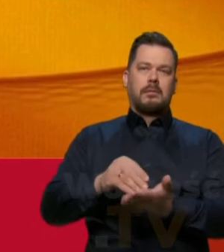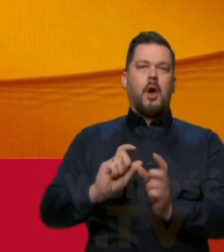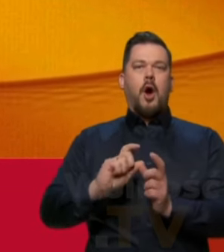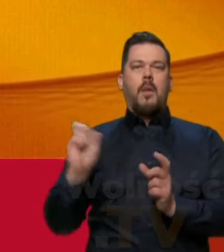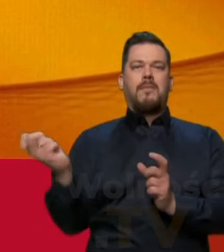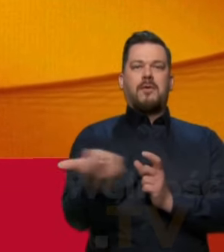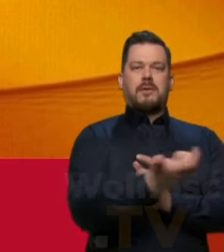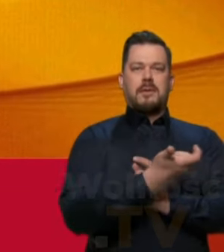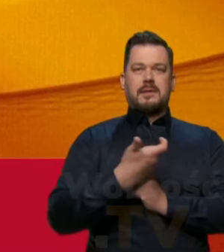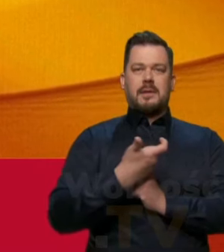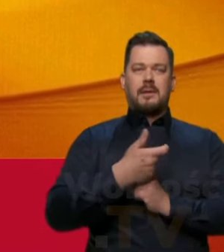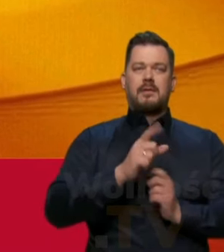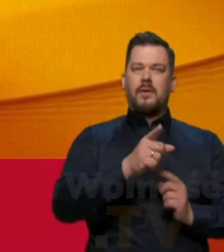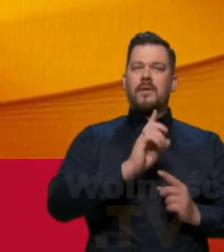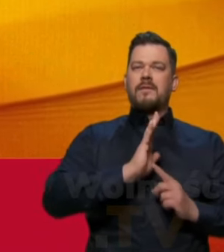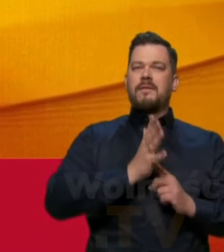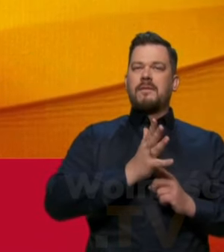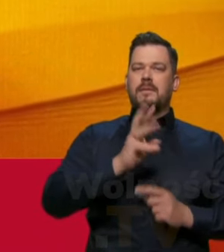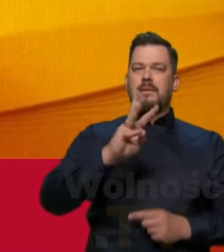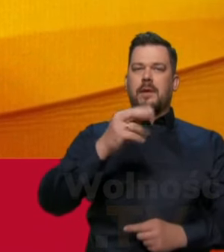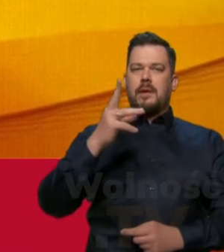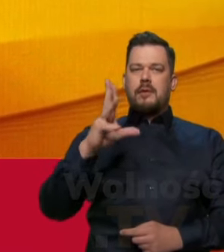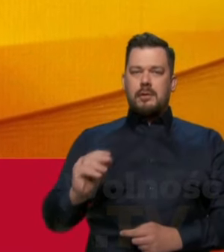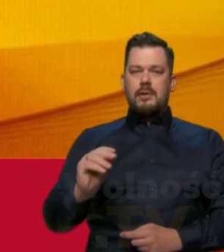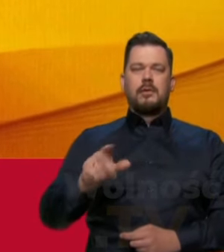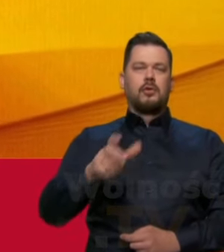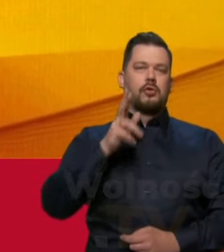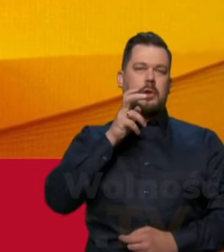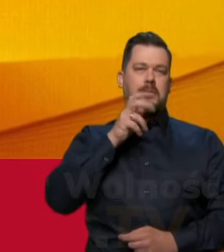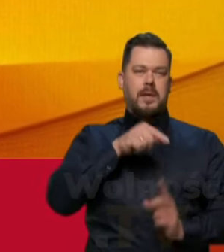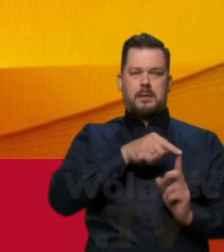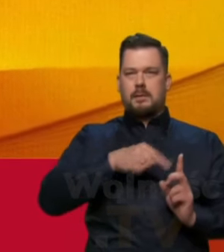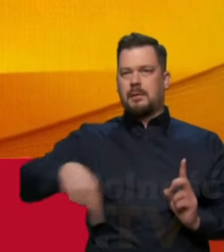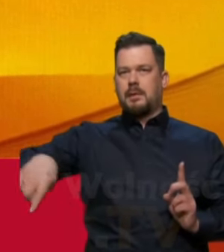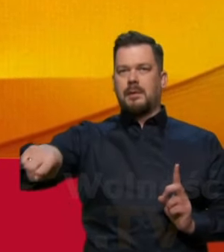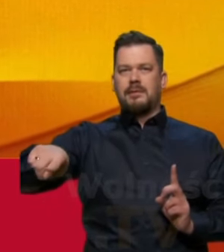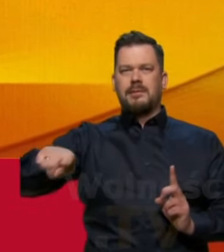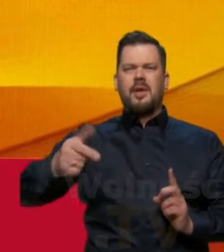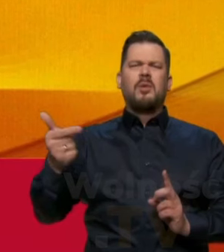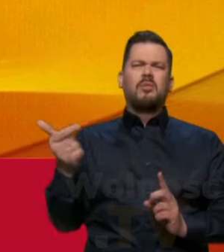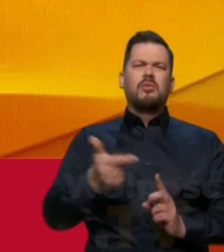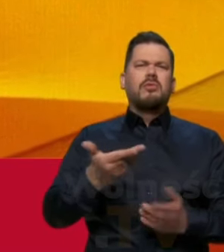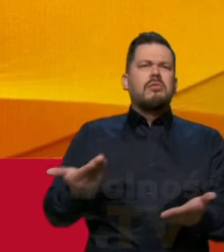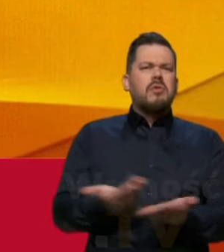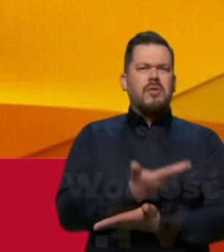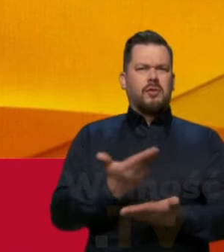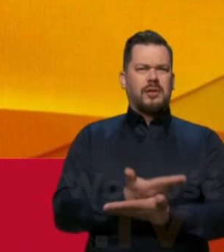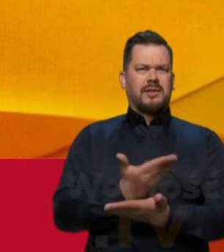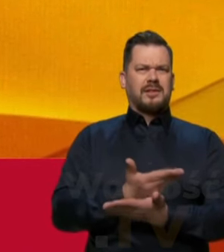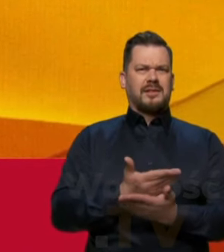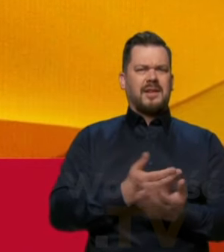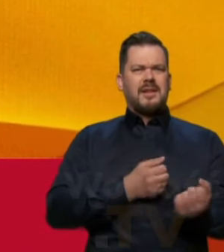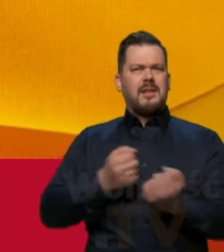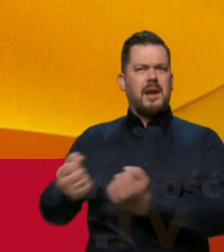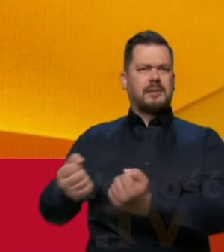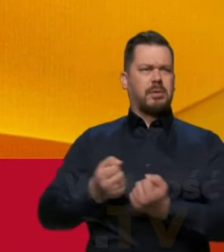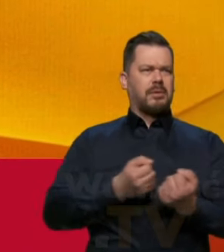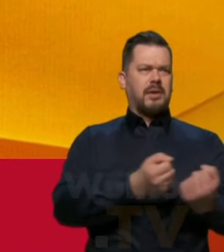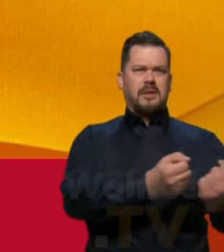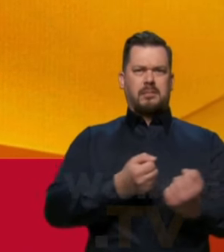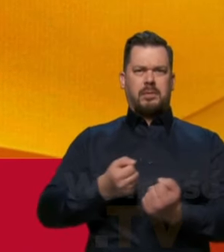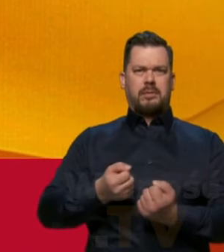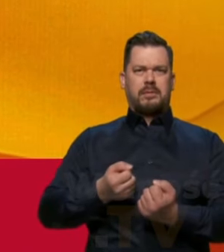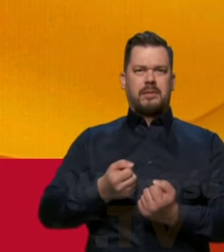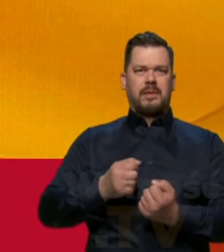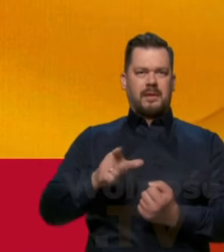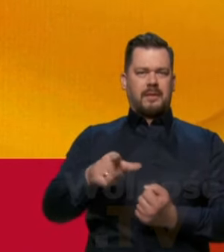śródmiejską, od Ronda Wiatraczna do Ronda Żaba. Oczywiście, że musimy stworzyć nowoczesny system transportu aglomeracyjnego,